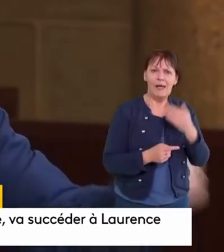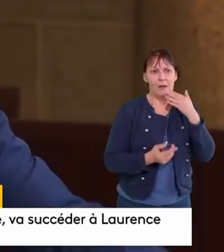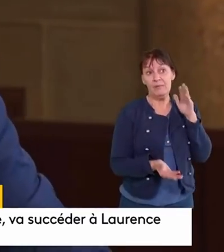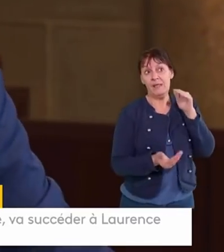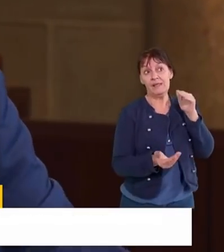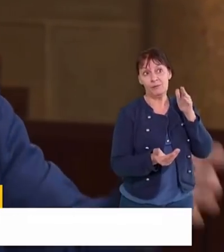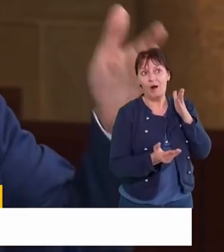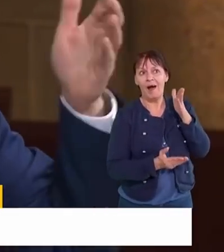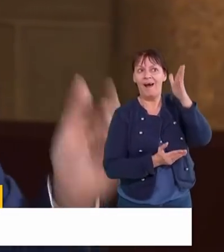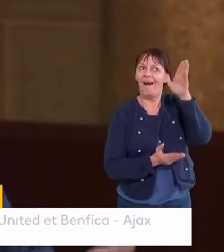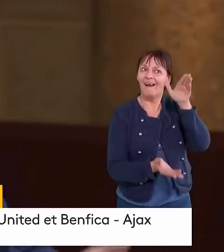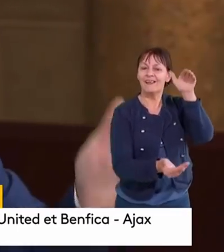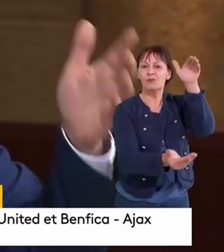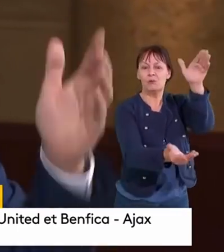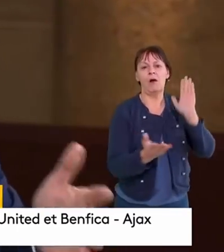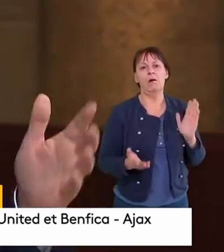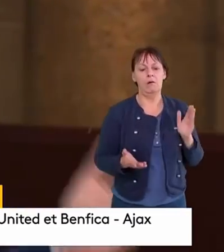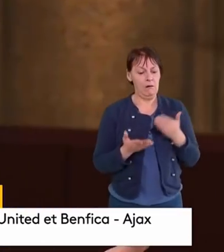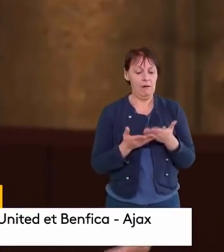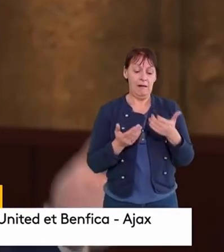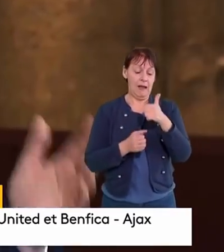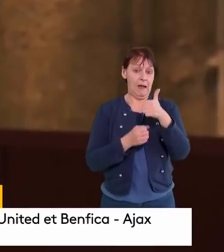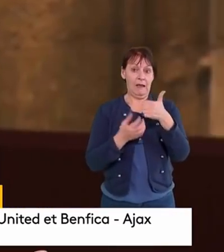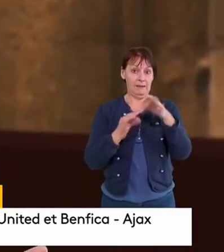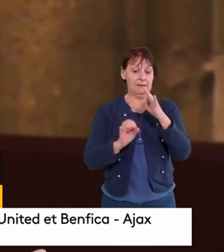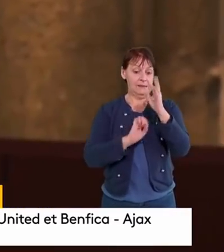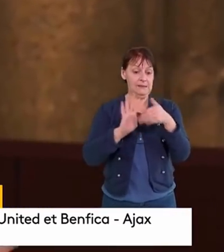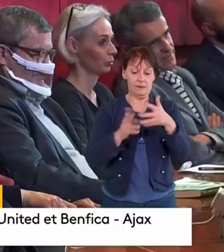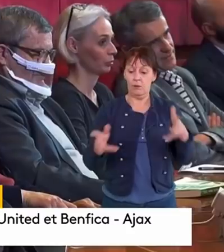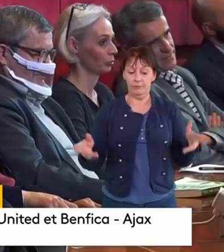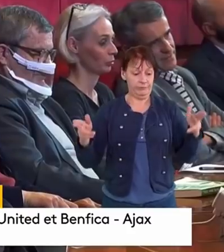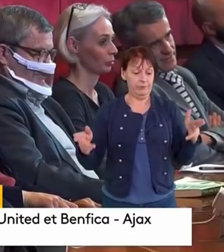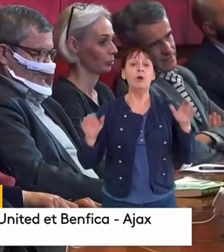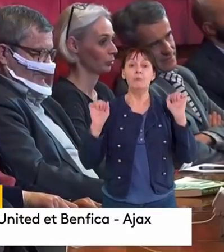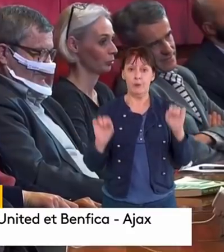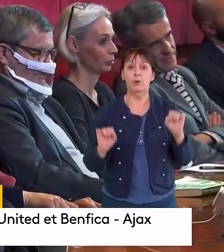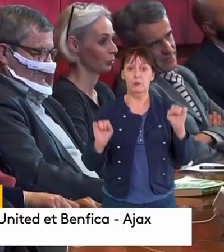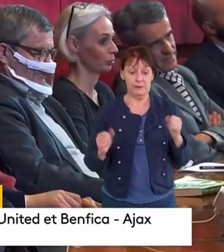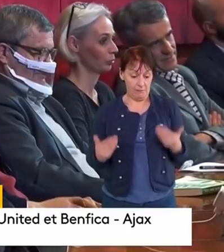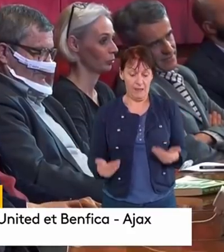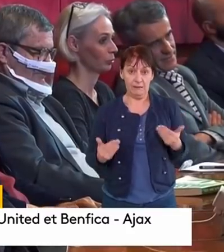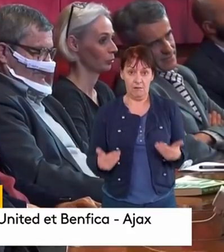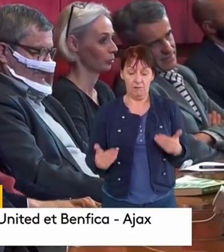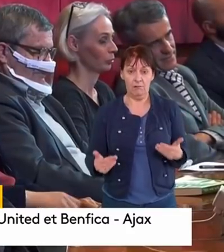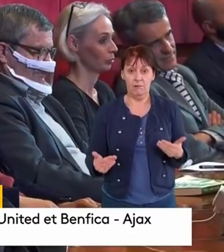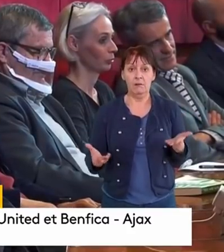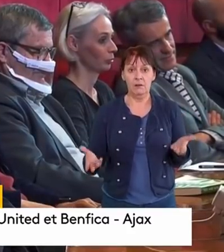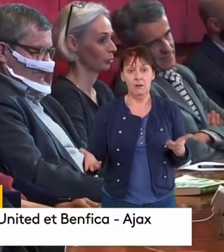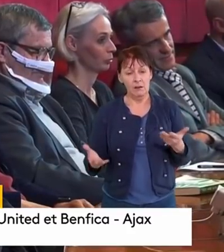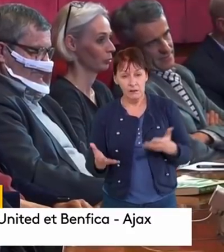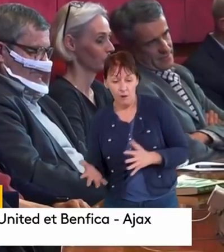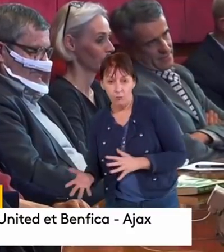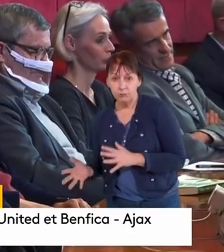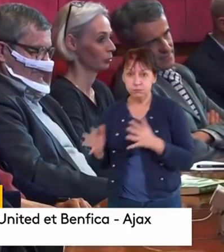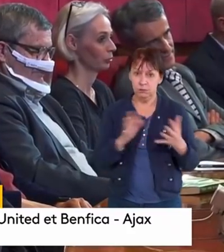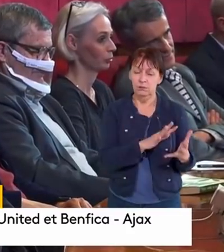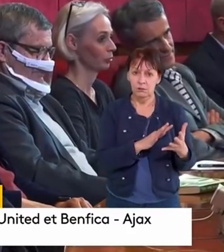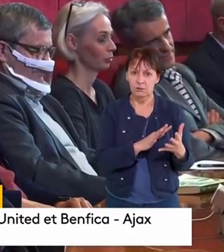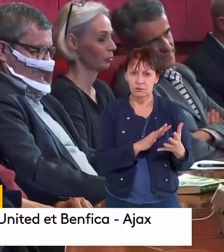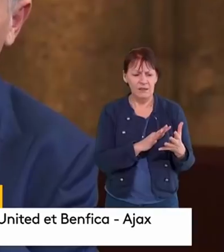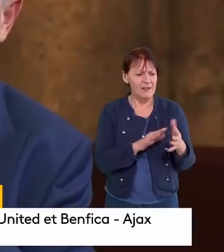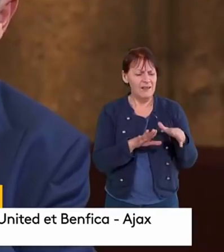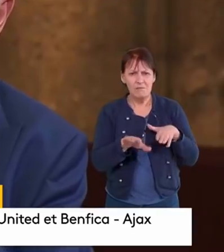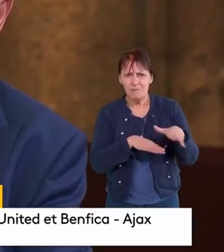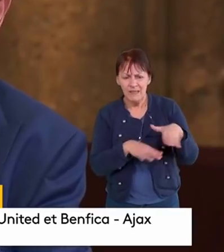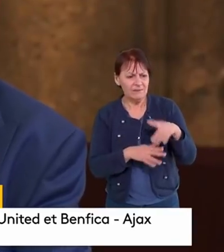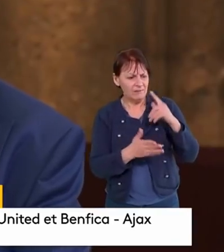nourrir l'espoir. Nous sommes dans la décennie où tout est possible. C'est maintenant. Maintenant, nous devons réussir à inverser nos modes de consommation, nos modes de